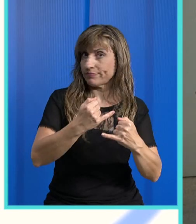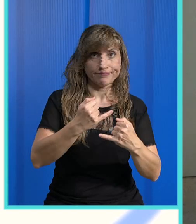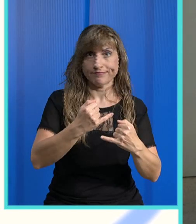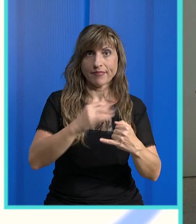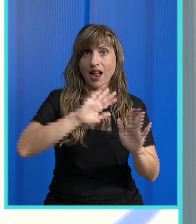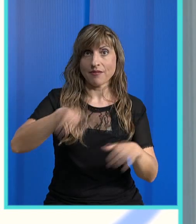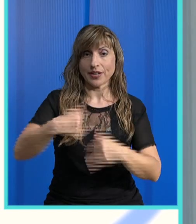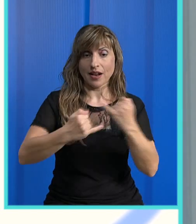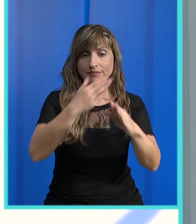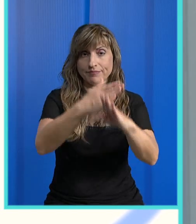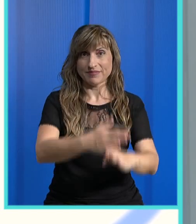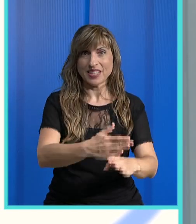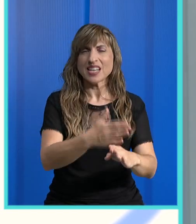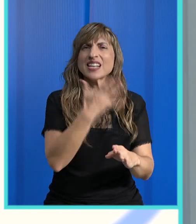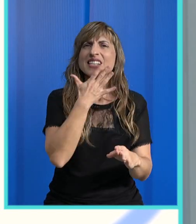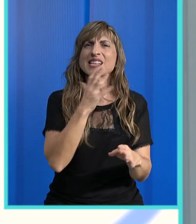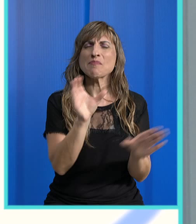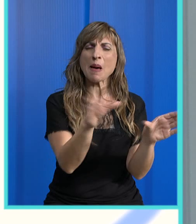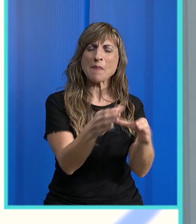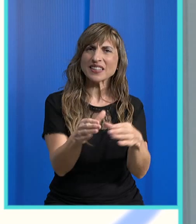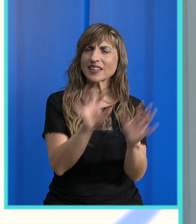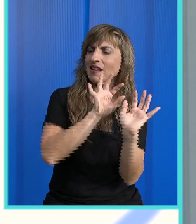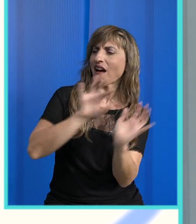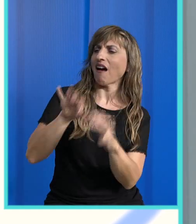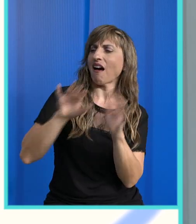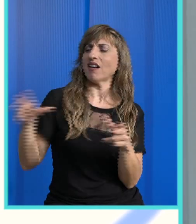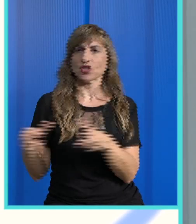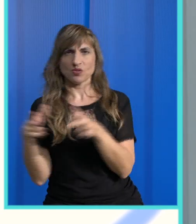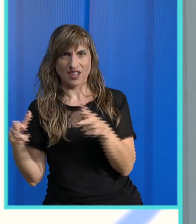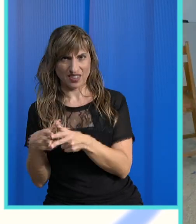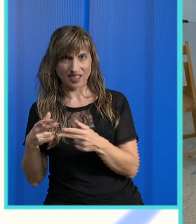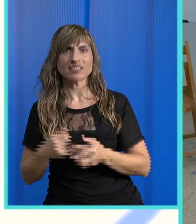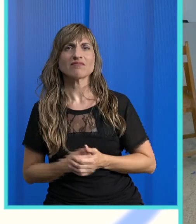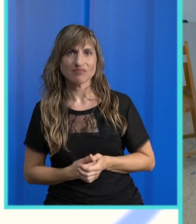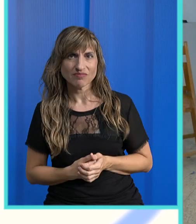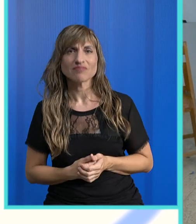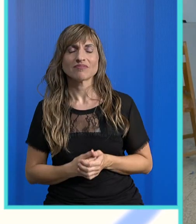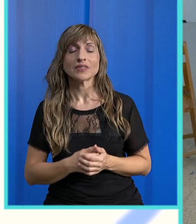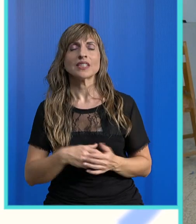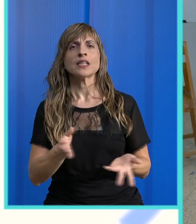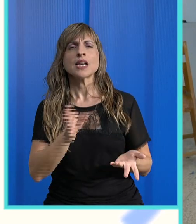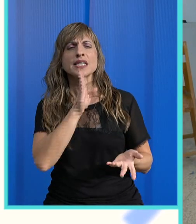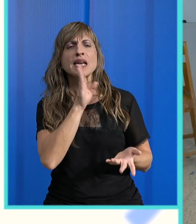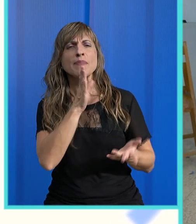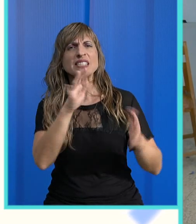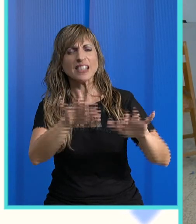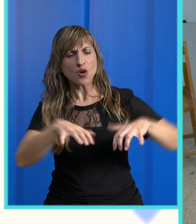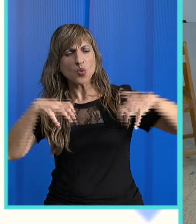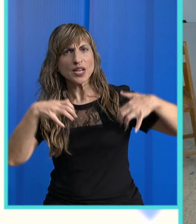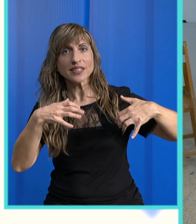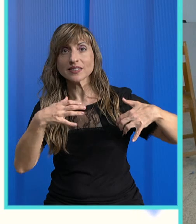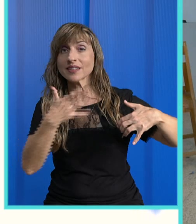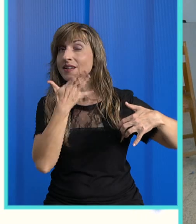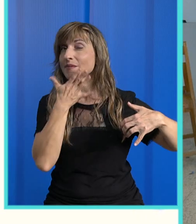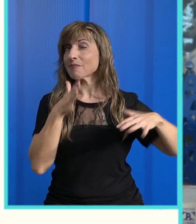els partits es riguin de la precarietat de la classe treballadora. Per altra banda, asseguren que el que ha passat al Congrés els recorda a Badalona